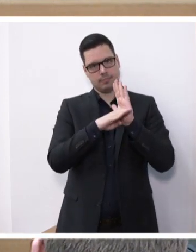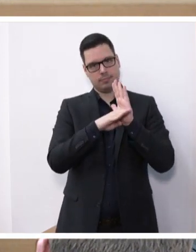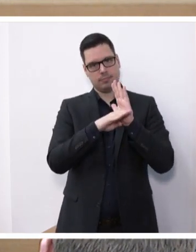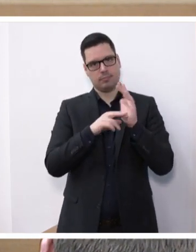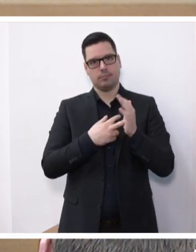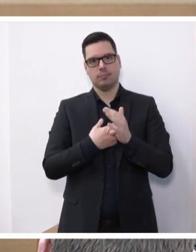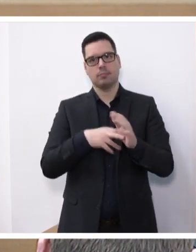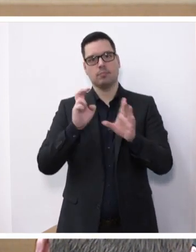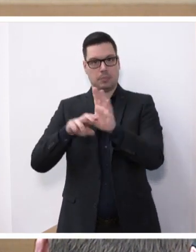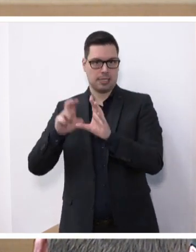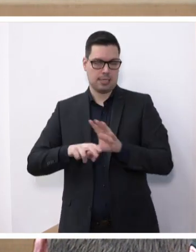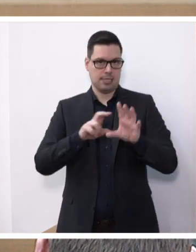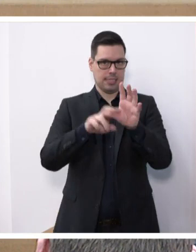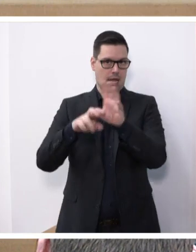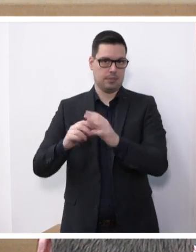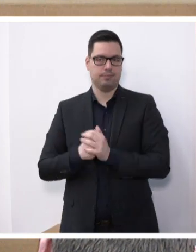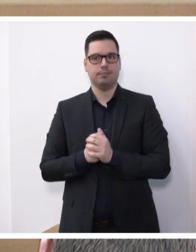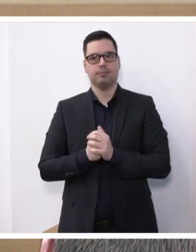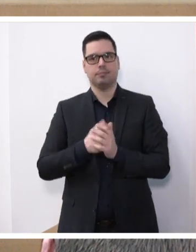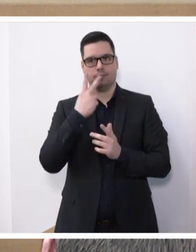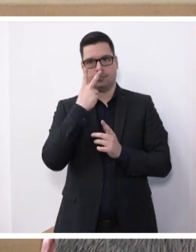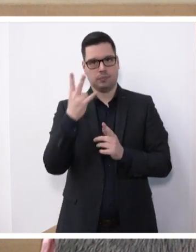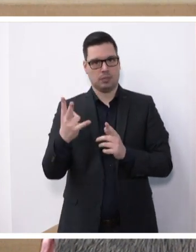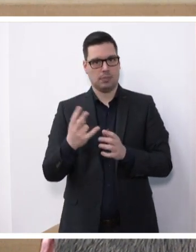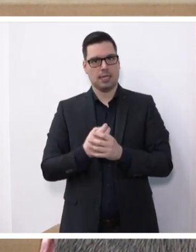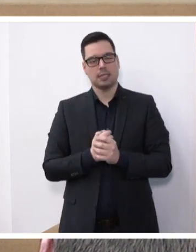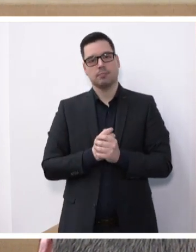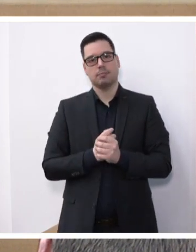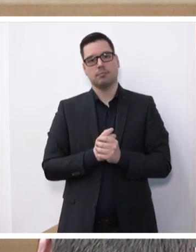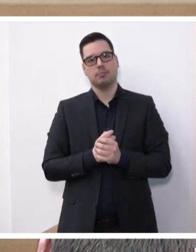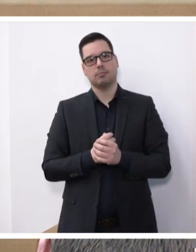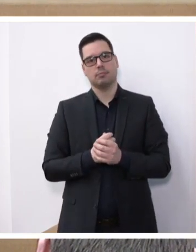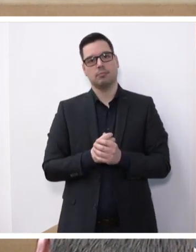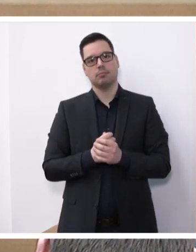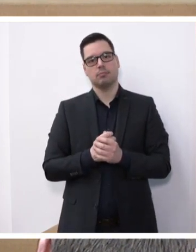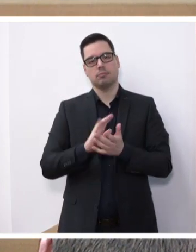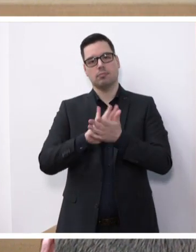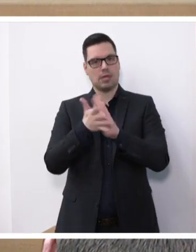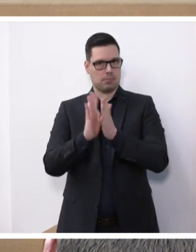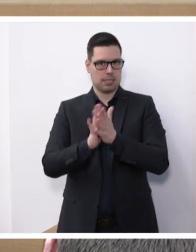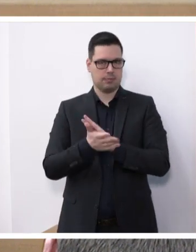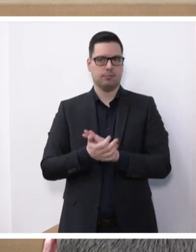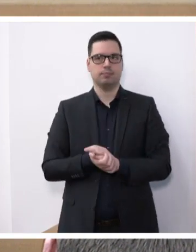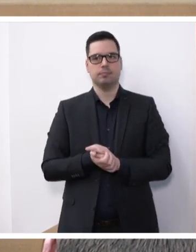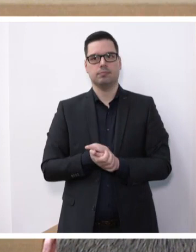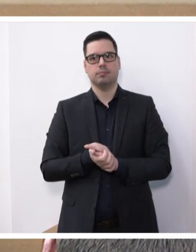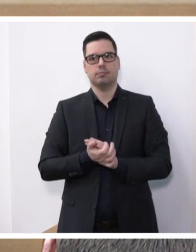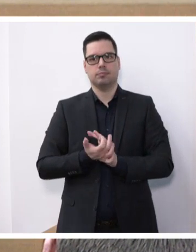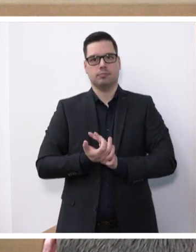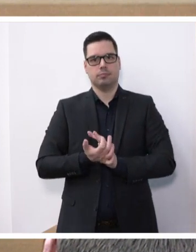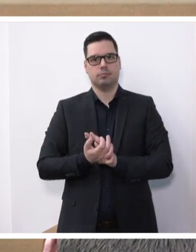die Mitglieder des erweiterten Präsidiums im Hinblick auf die Redezeit für die Aussprache auf Folgendes verständigt. Die